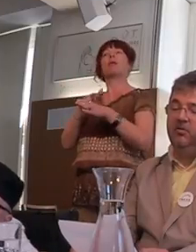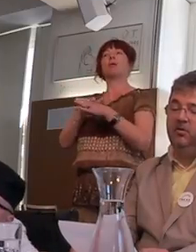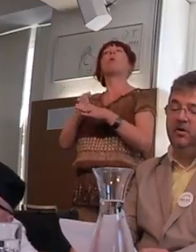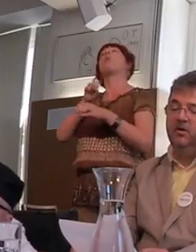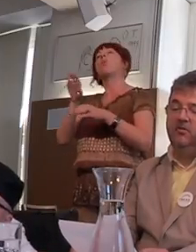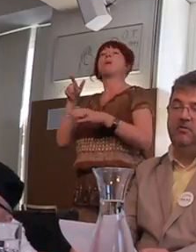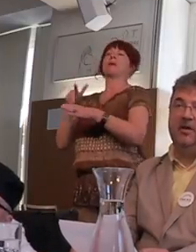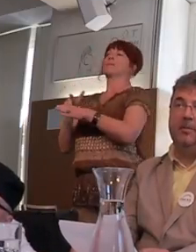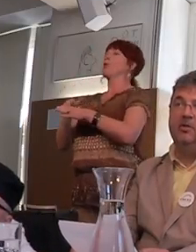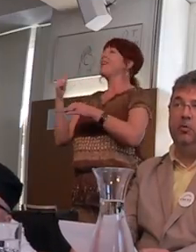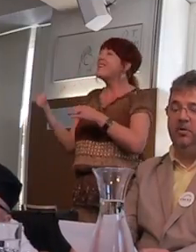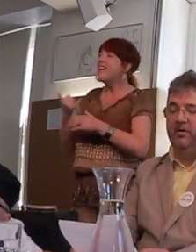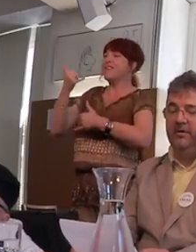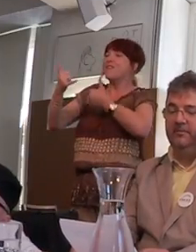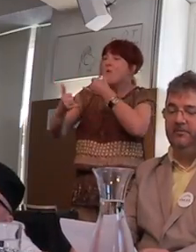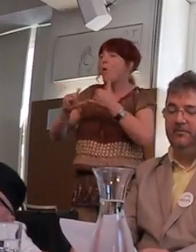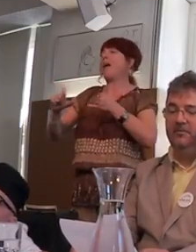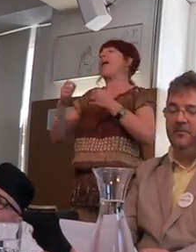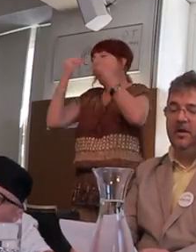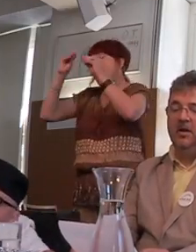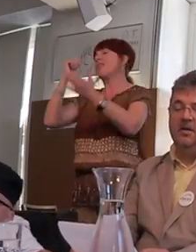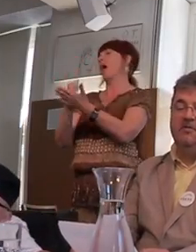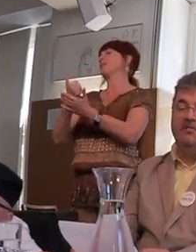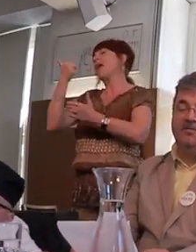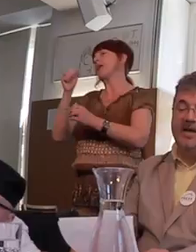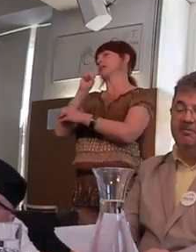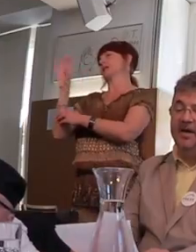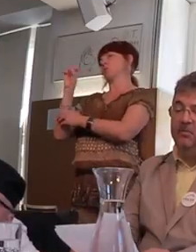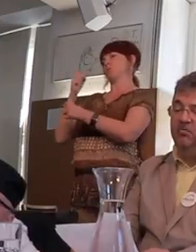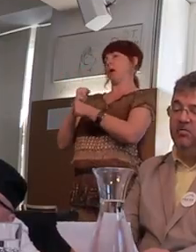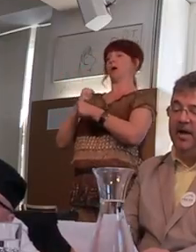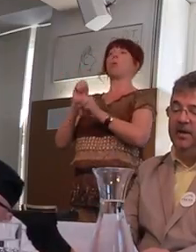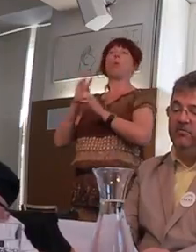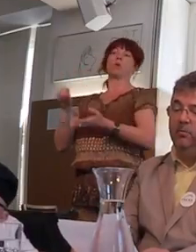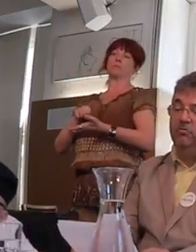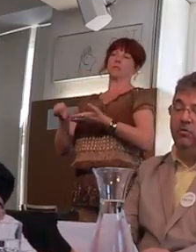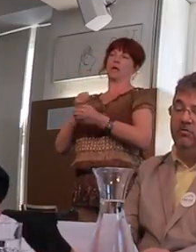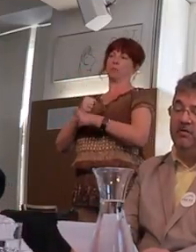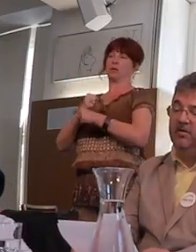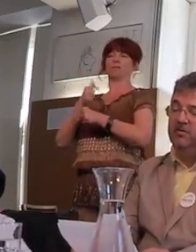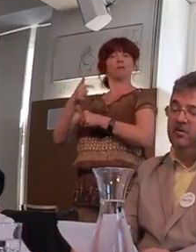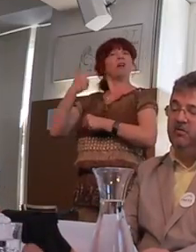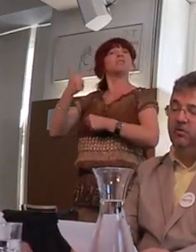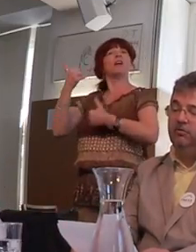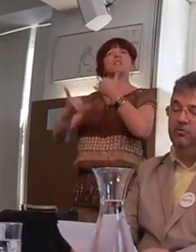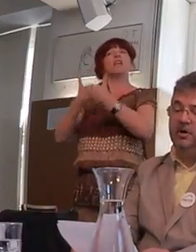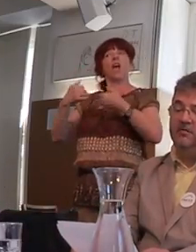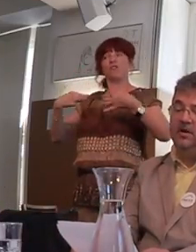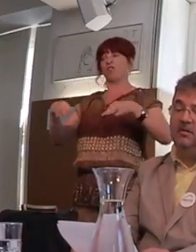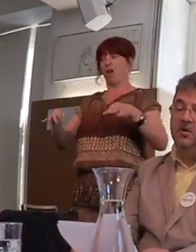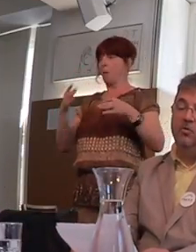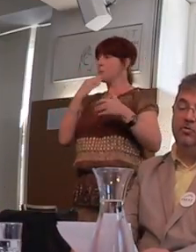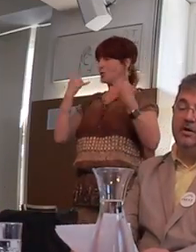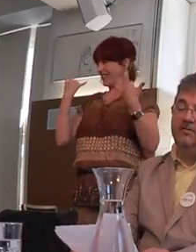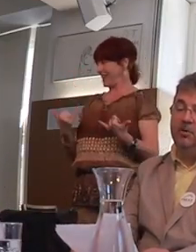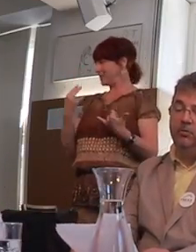neue Sendung, das heißt, sie arbeiten unbezahlt. Diese 20 Jahre nehmen wir zum Anlass, um uns grundsätzlich die Situation von